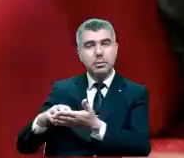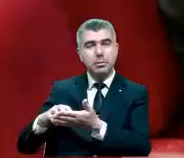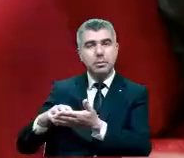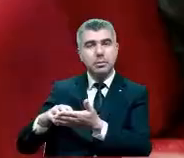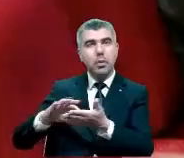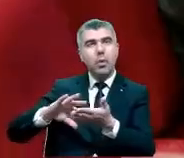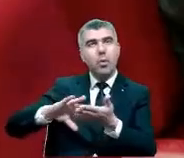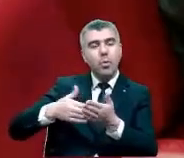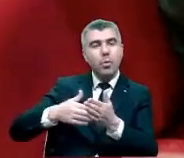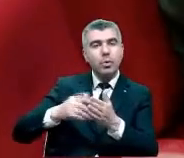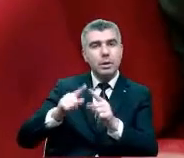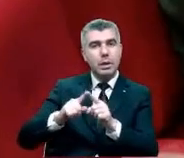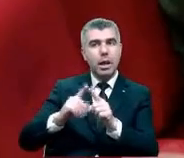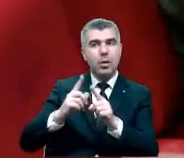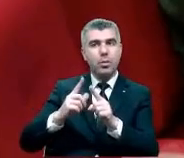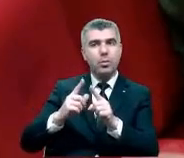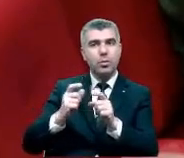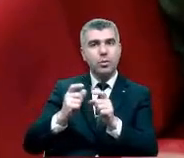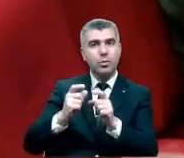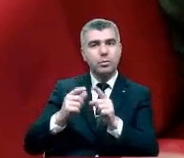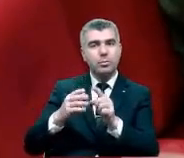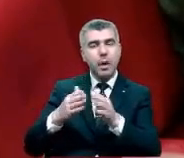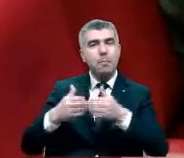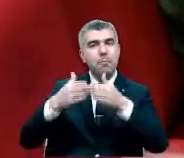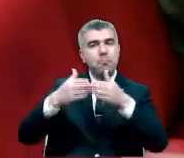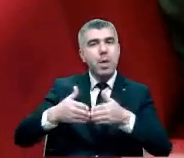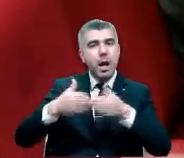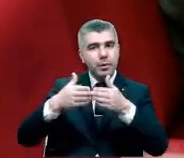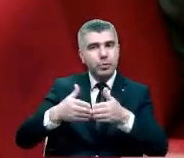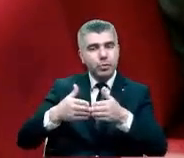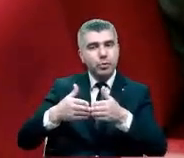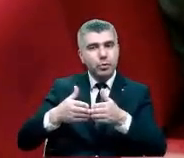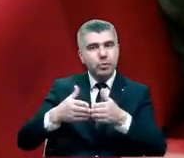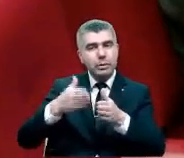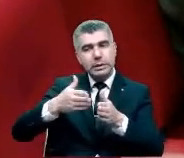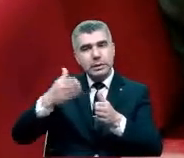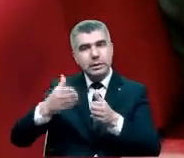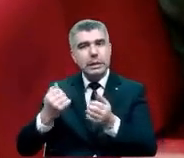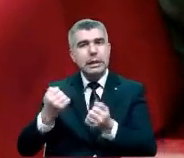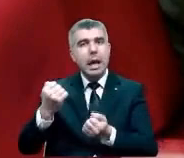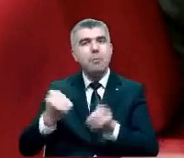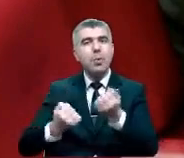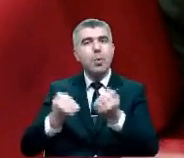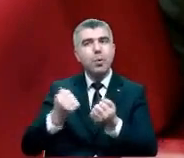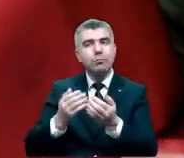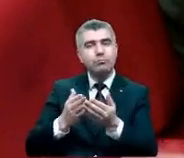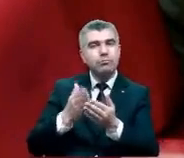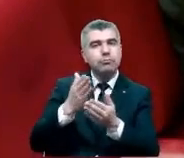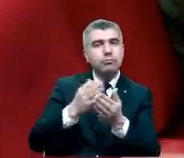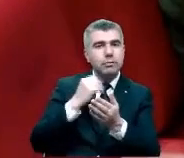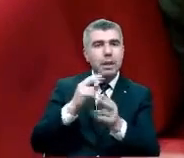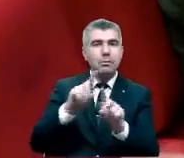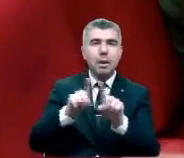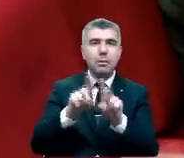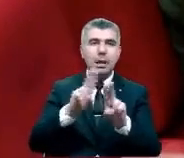فيما يخص نقل البضائع بالحاويات، فهذا ما يمكن لي نقول في الجواب ديالي في هذا الموضوع. شكرا.